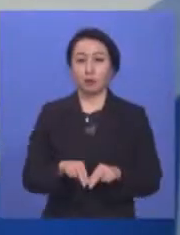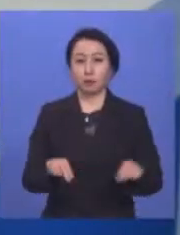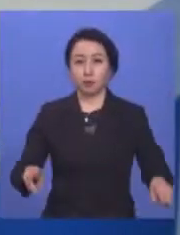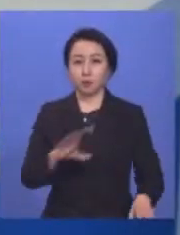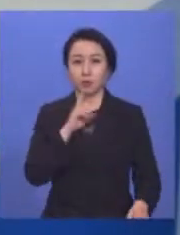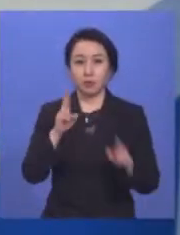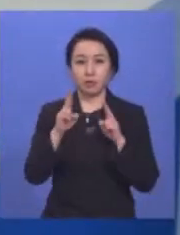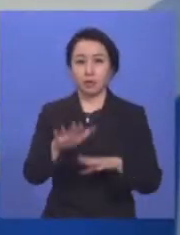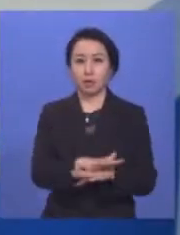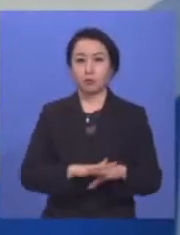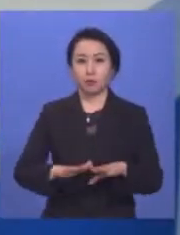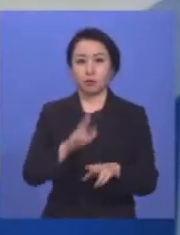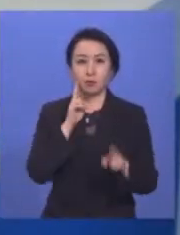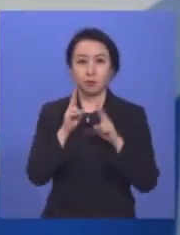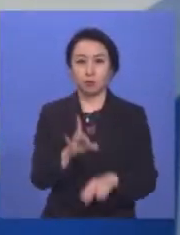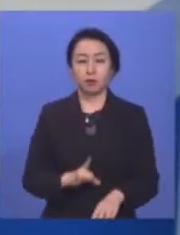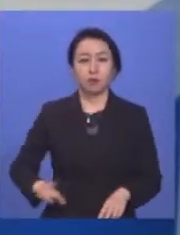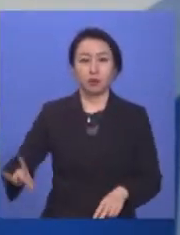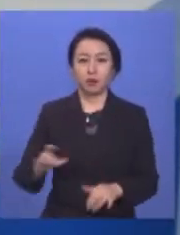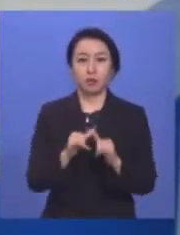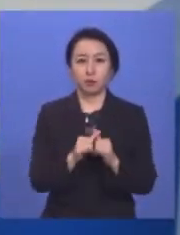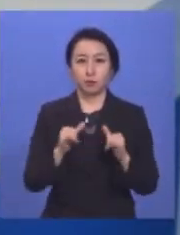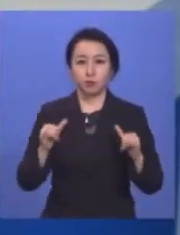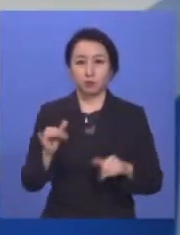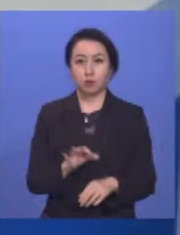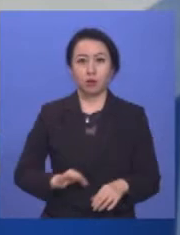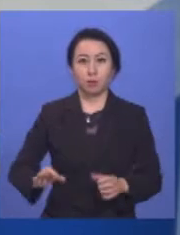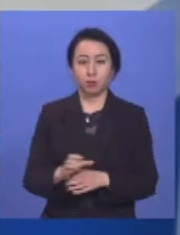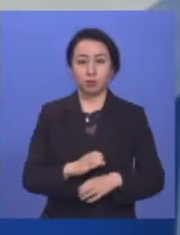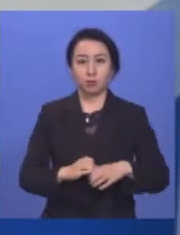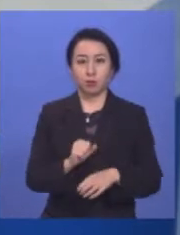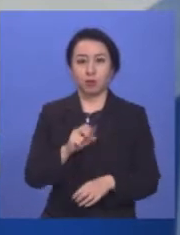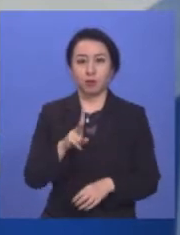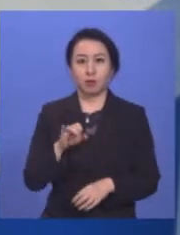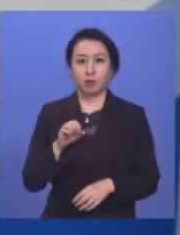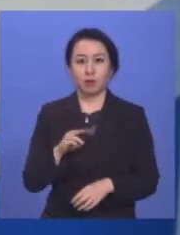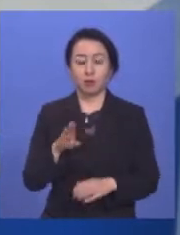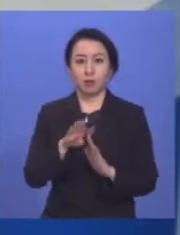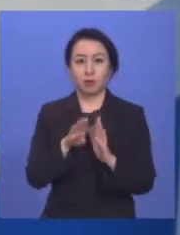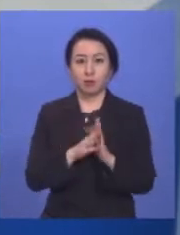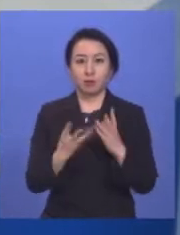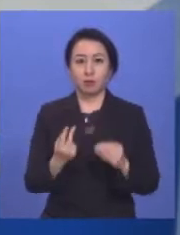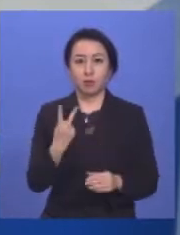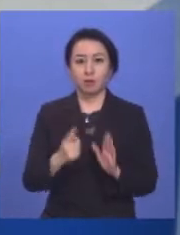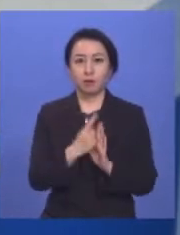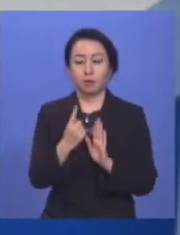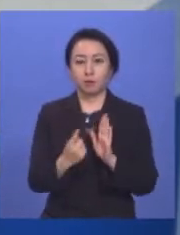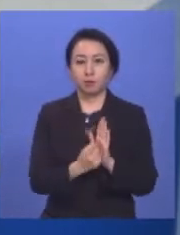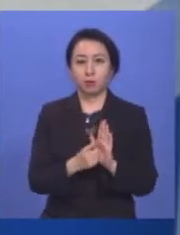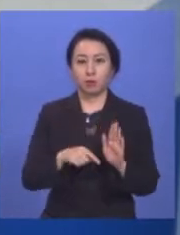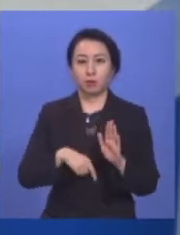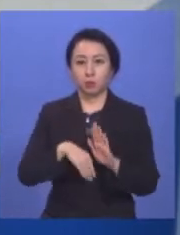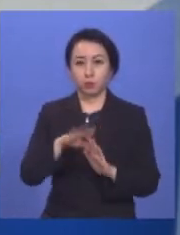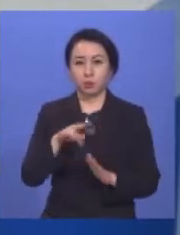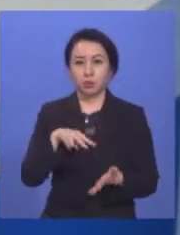В Петропавловске прошло заседание общественного совета по региональному развитию при областной партии «Аманат». На повестке дня два